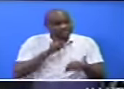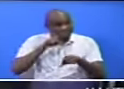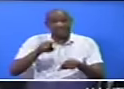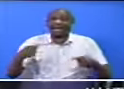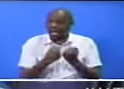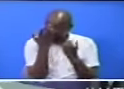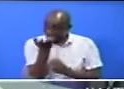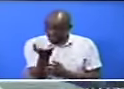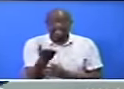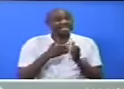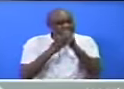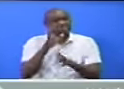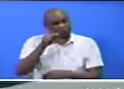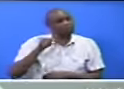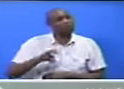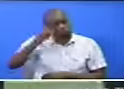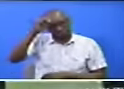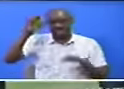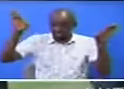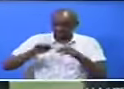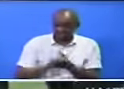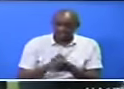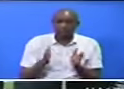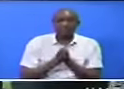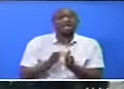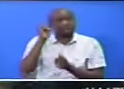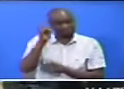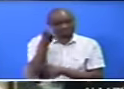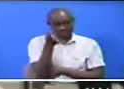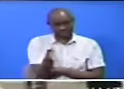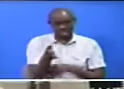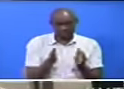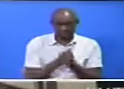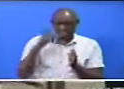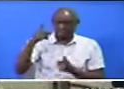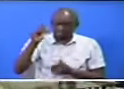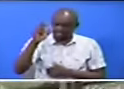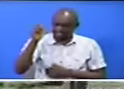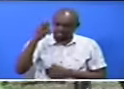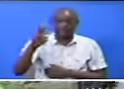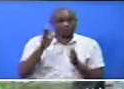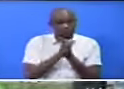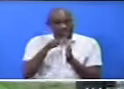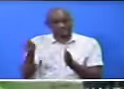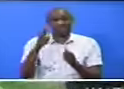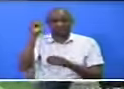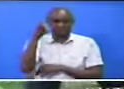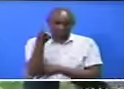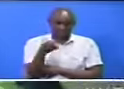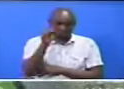ya kijiri, viongozi wa eneo la North Rift wakiongozwa na mbunge wa Nandi Hills Alfred Keter na mbunge wa Kapseret